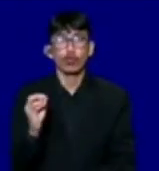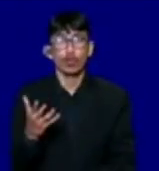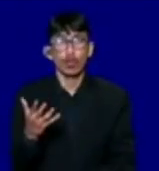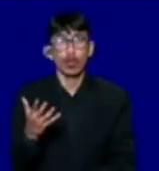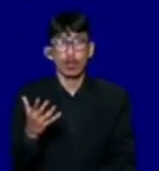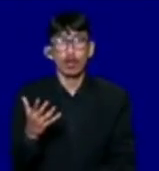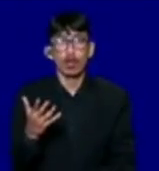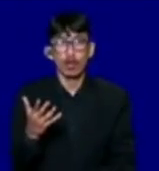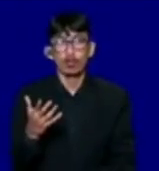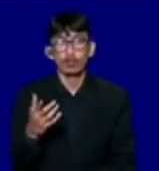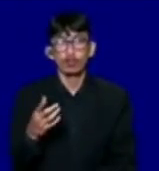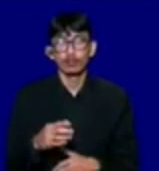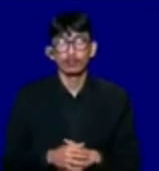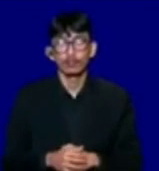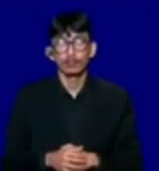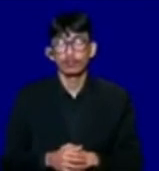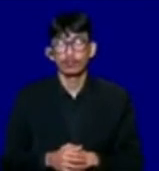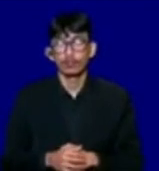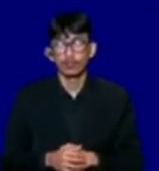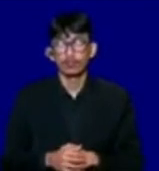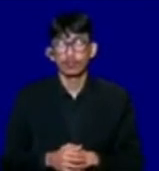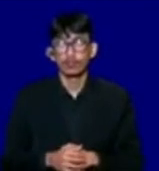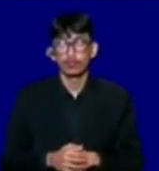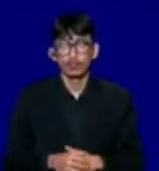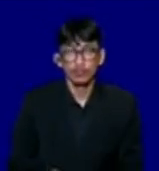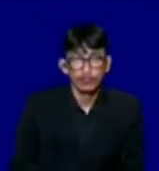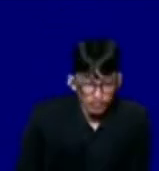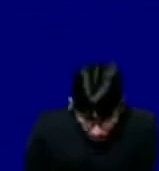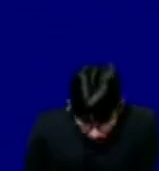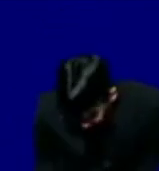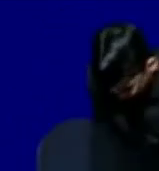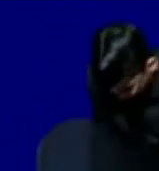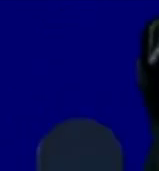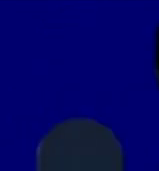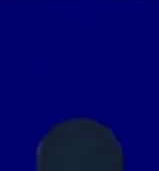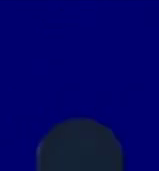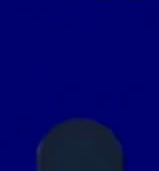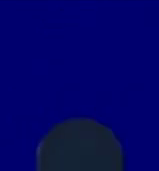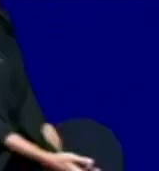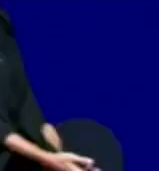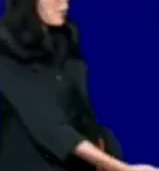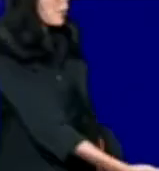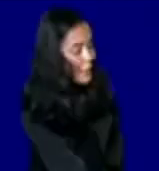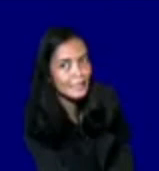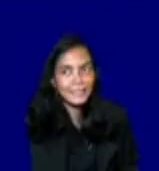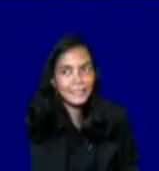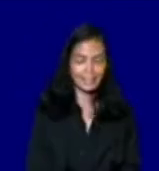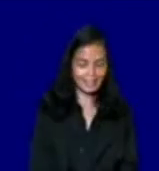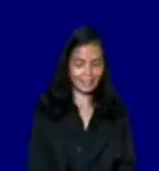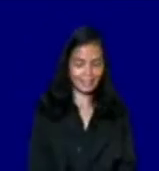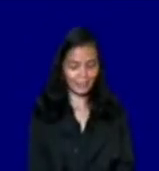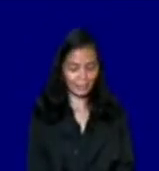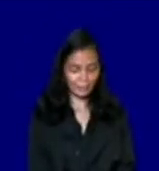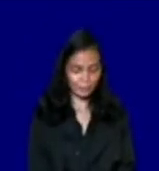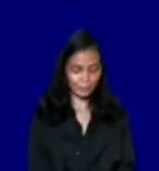opsinya nomor satu diangkat seluruhnya tentu opsi ini akan mengakibatkan beberapa hal dampak